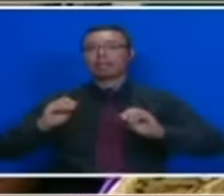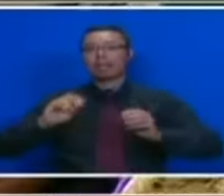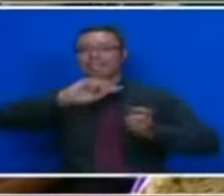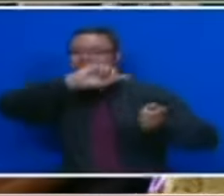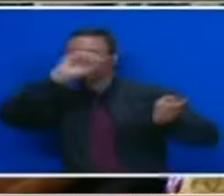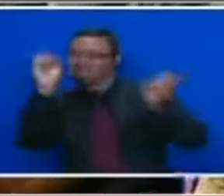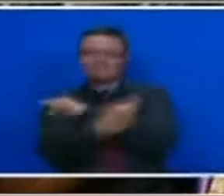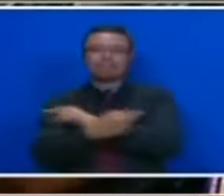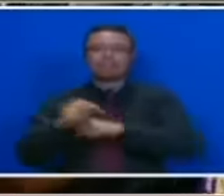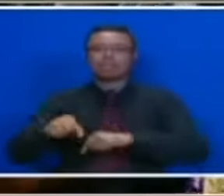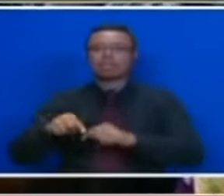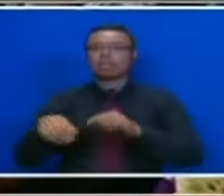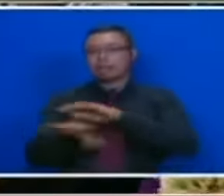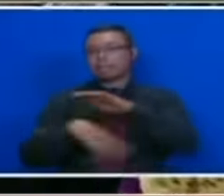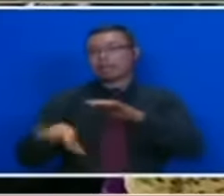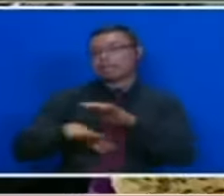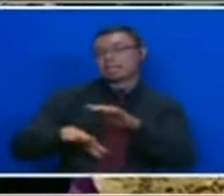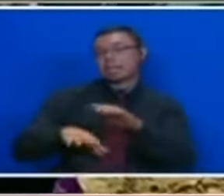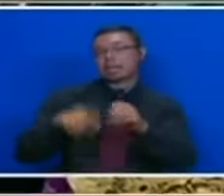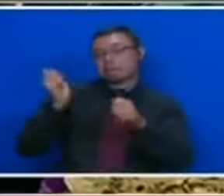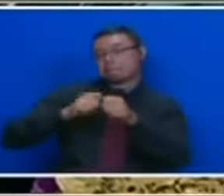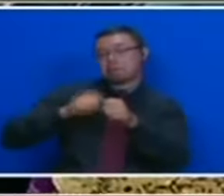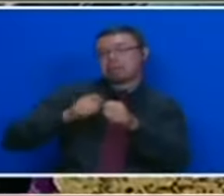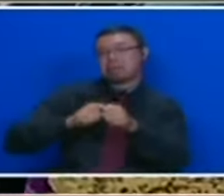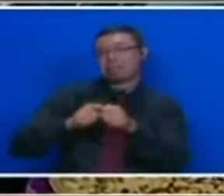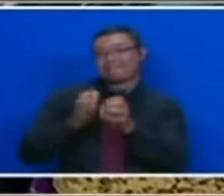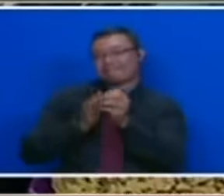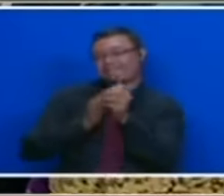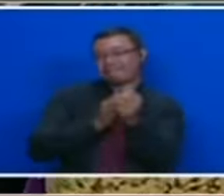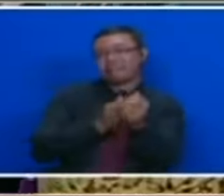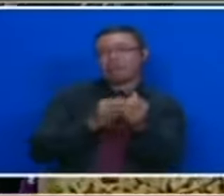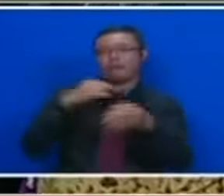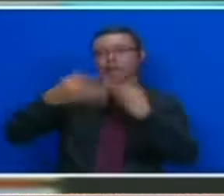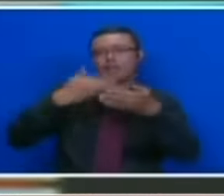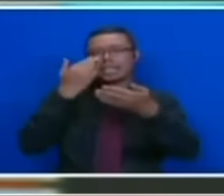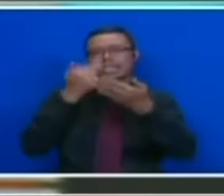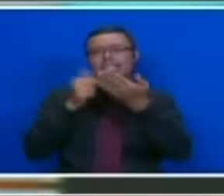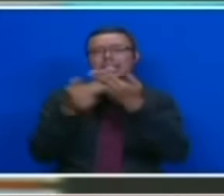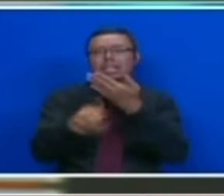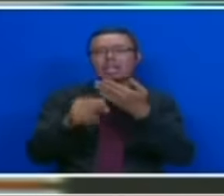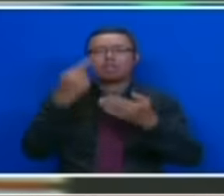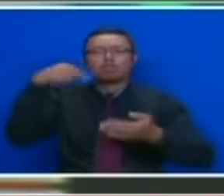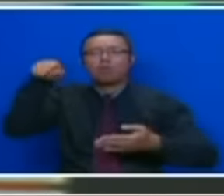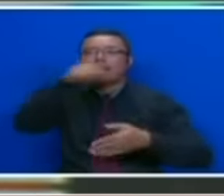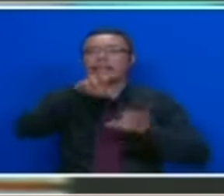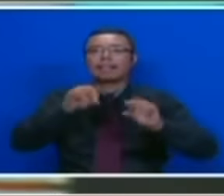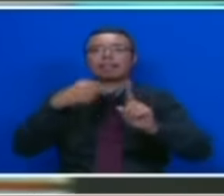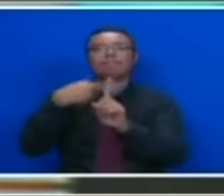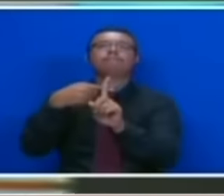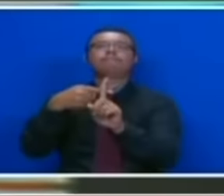ini, basisnya meritokrasi, diiringi dengan proses yang transparan, suasana kerja yang